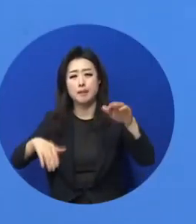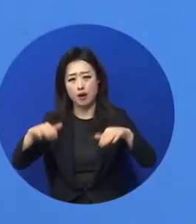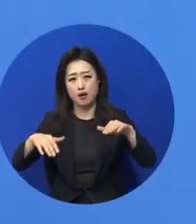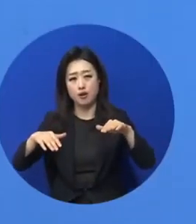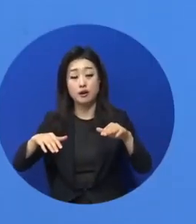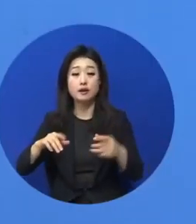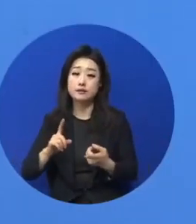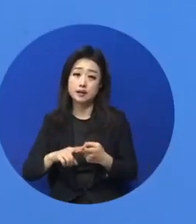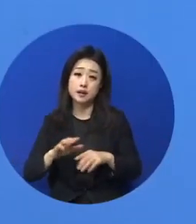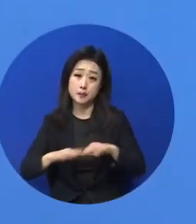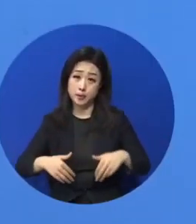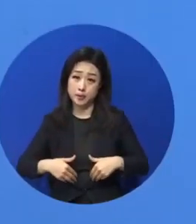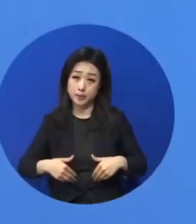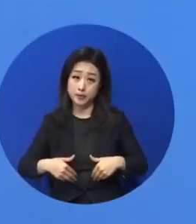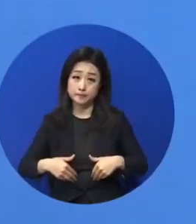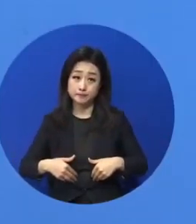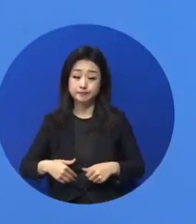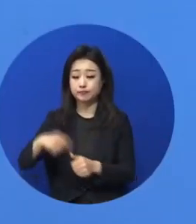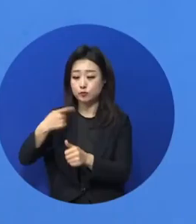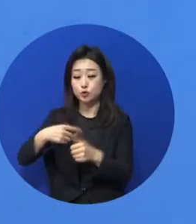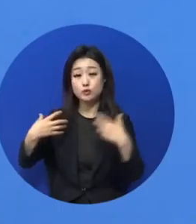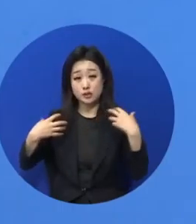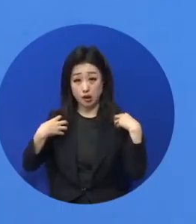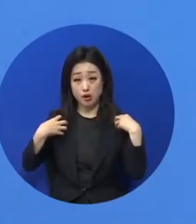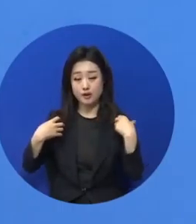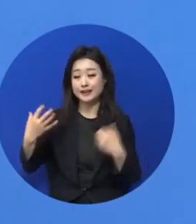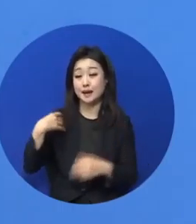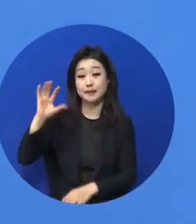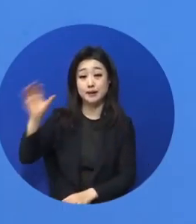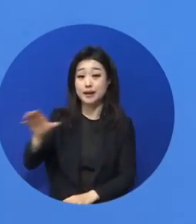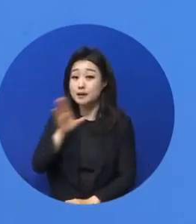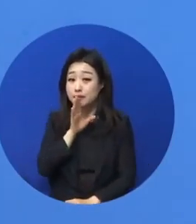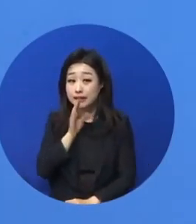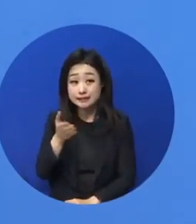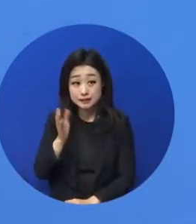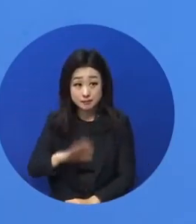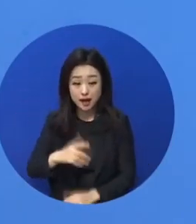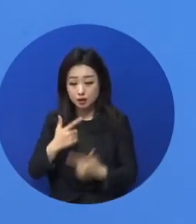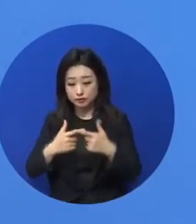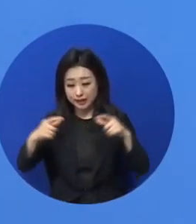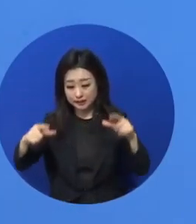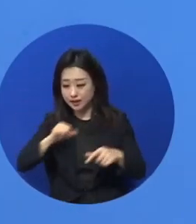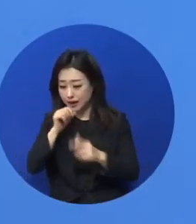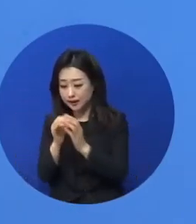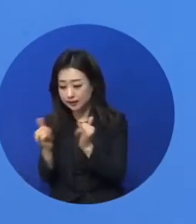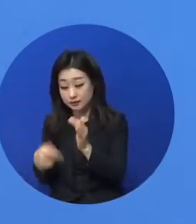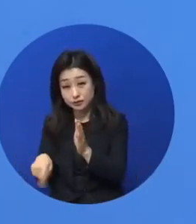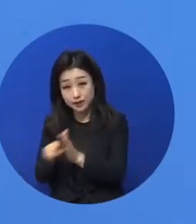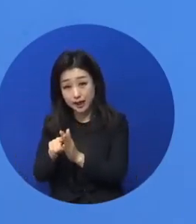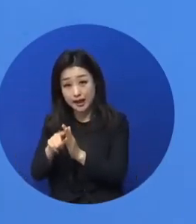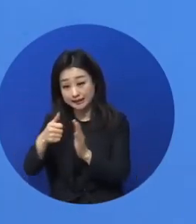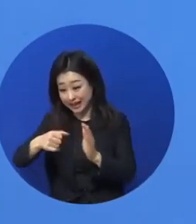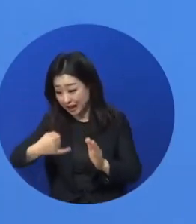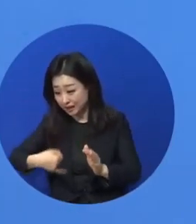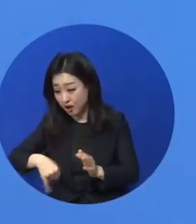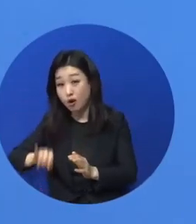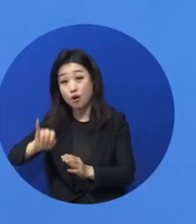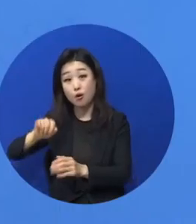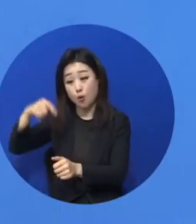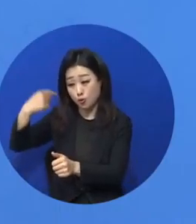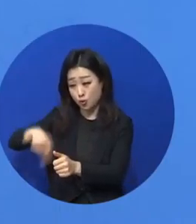부분에 대해서는 물론 교육청에서 할 일이지만 저희들 차원에서도 저소득층 자녀들을 핵심적으로 교육의